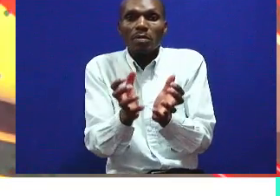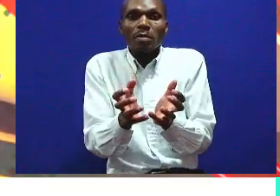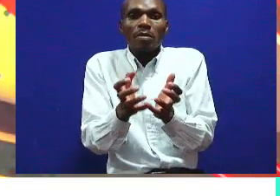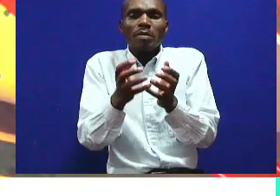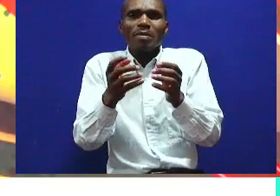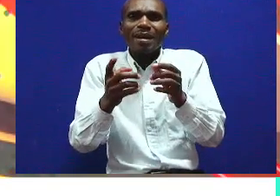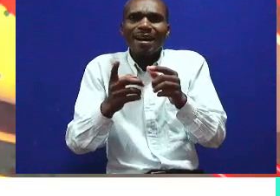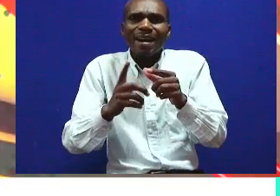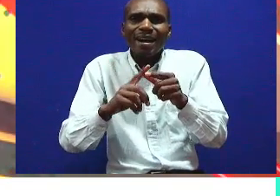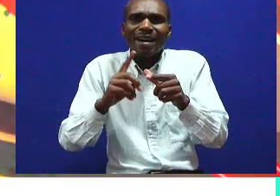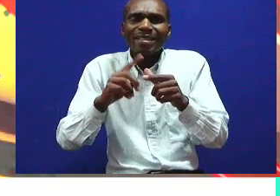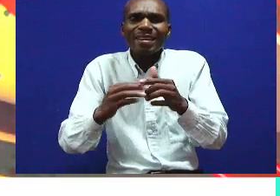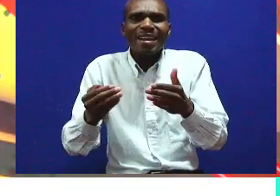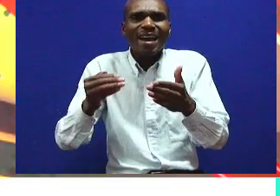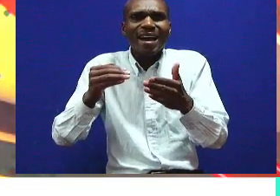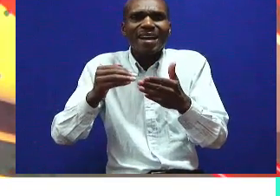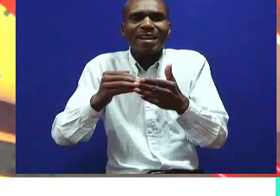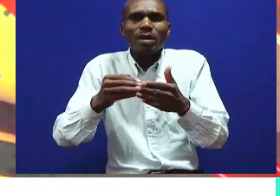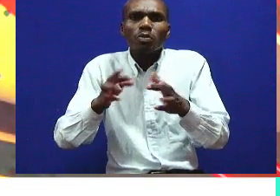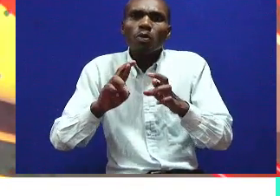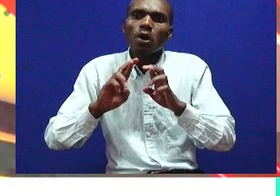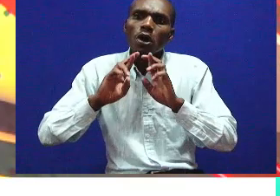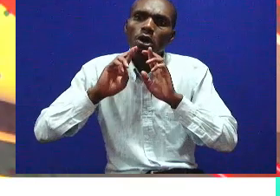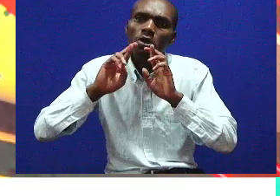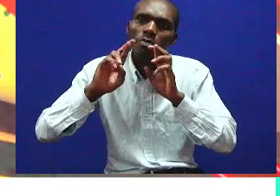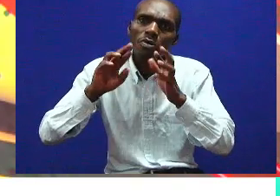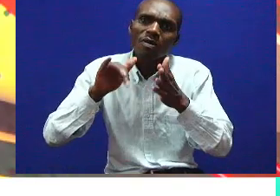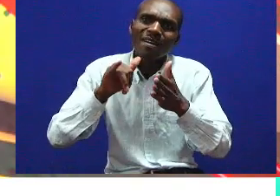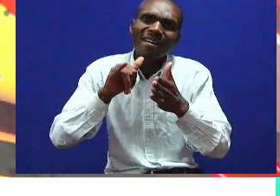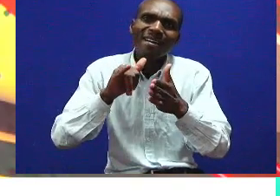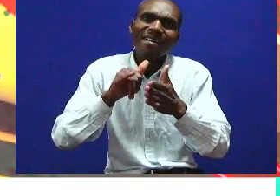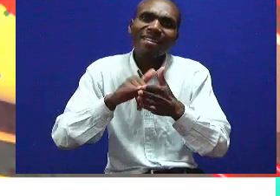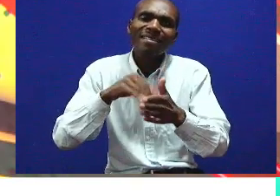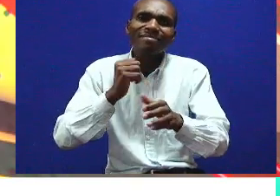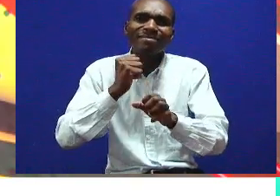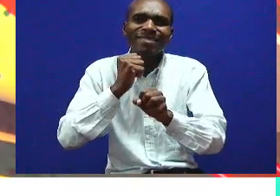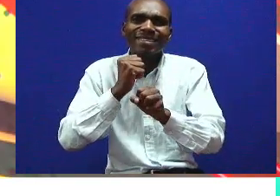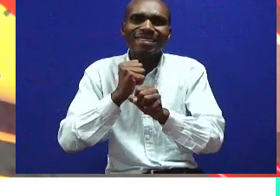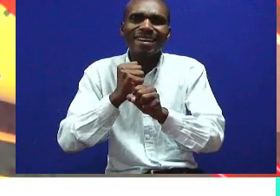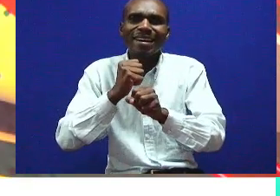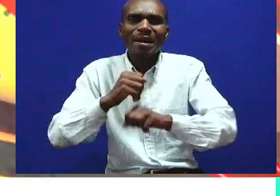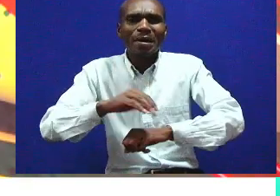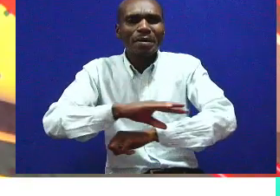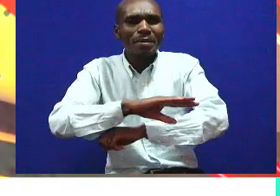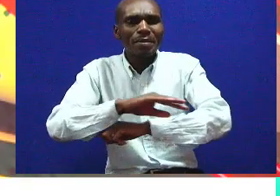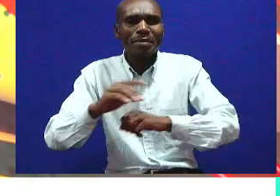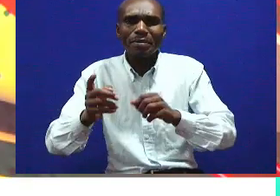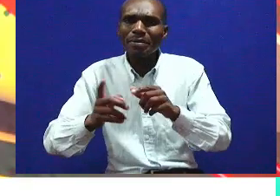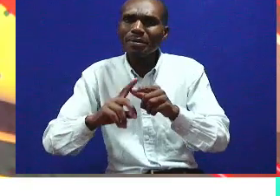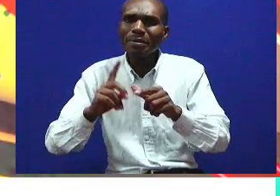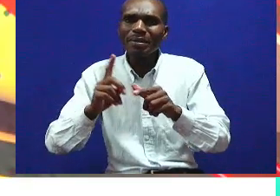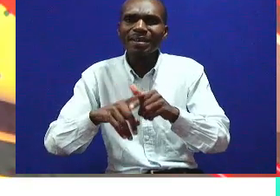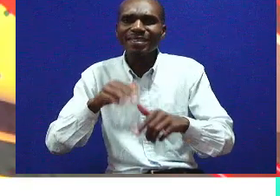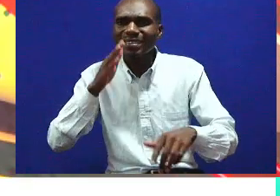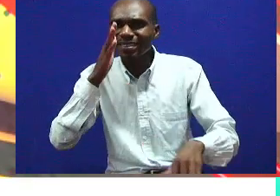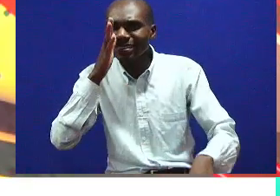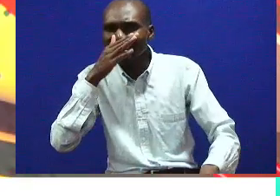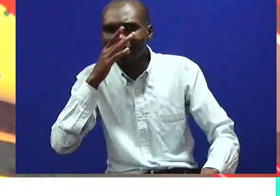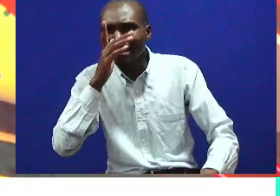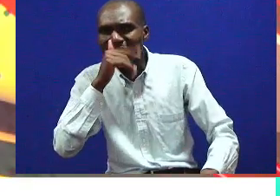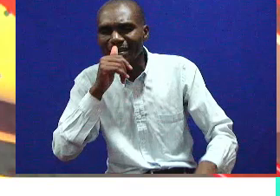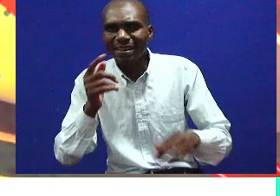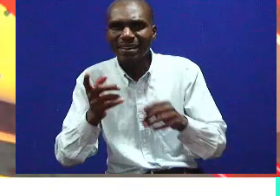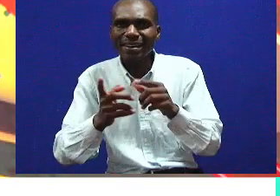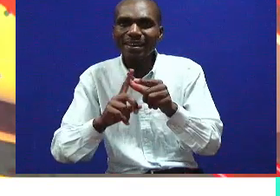vata erevu na engana yogo teba Matundura nigo ebu atanetine vikorebio vosaria nigo ere yoborimo asibono varuro